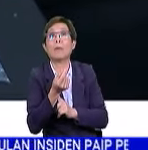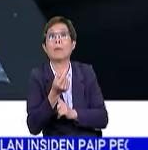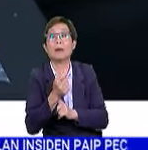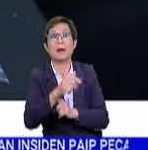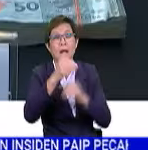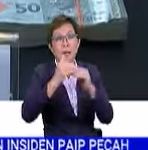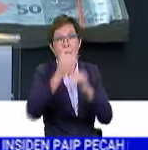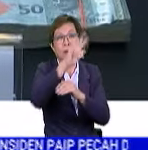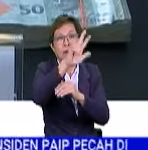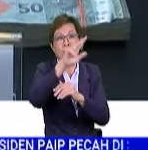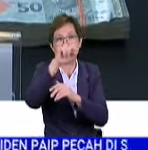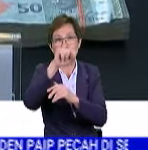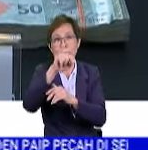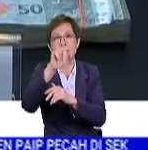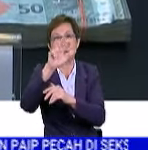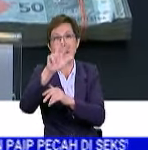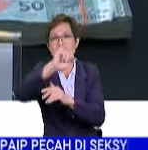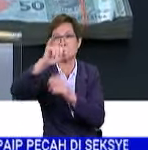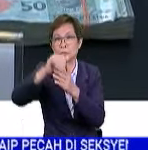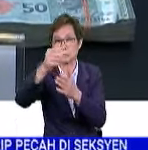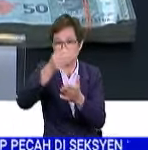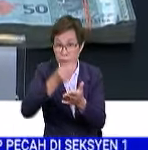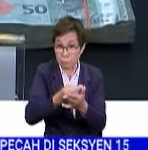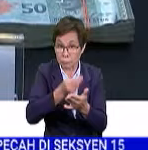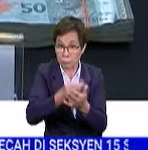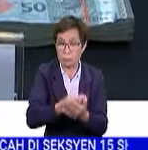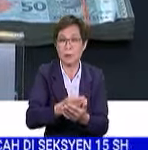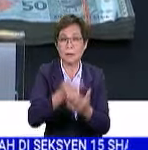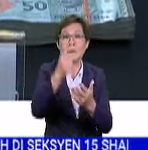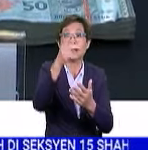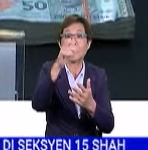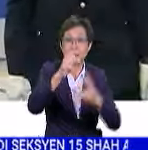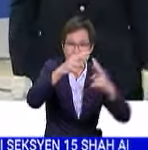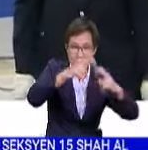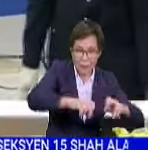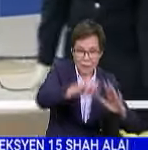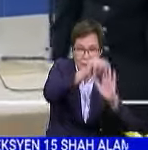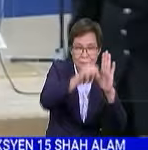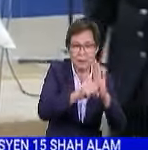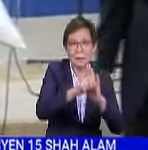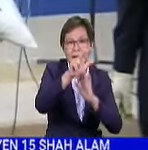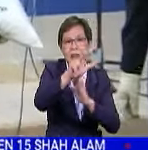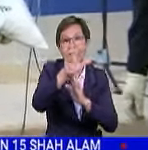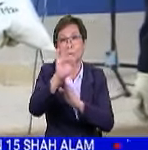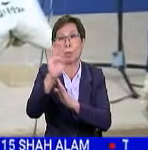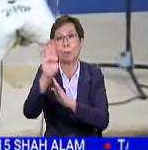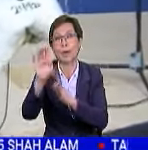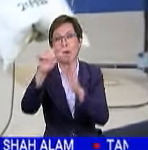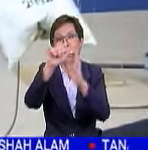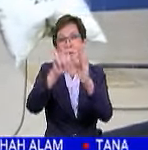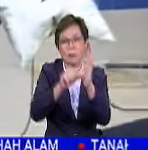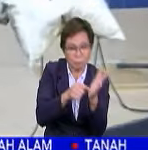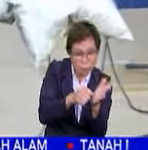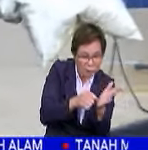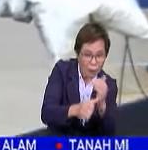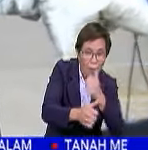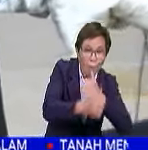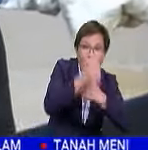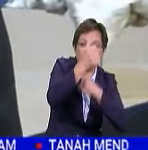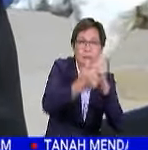lebih 3.3 juta ringgit. Kes disiasat di bawah Seksyen 39B Akta Dadah